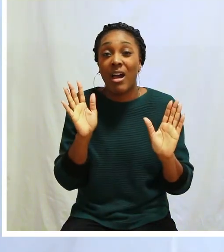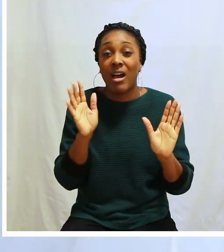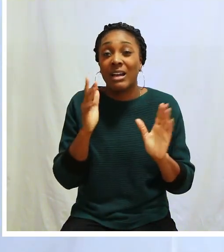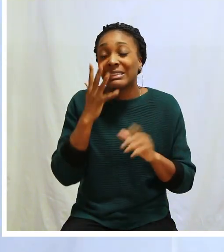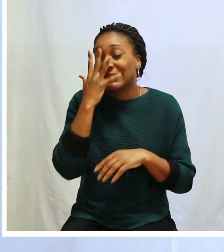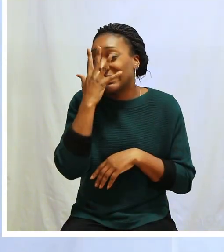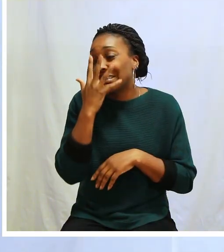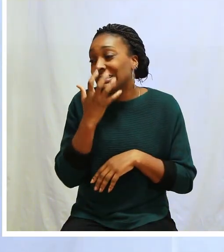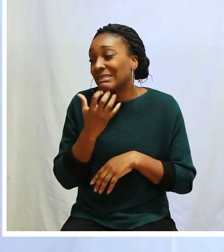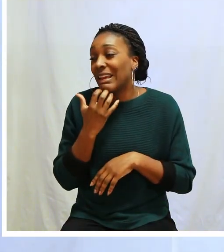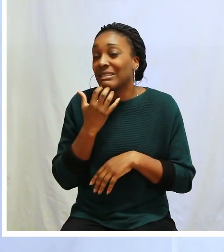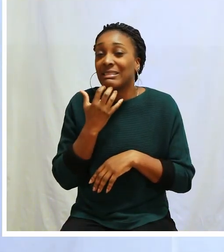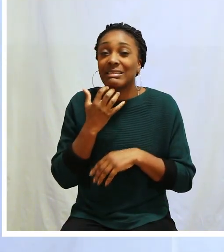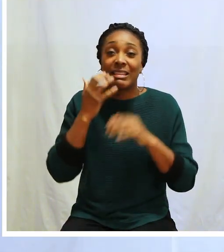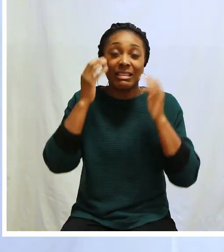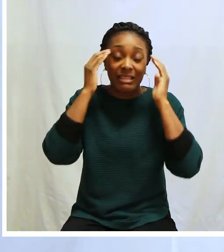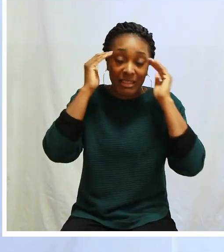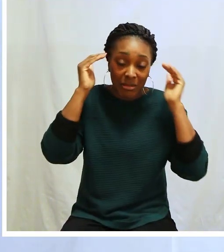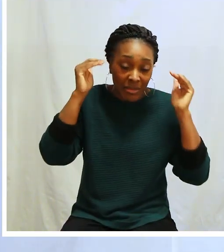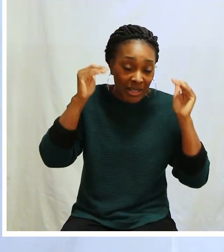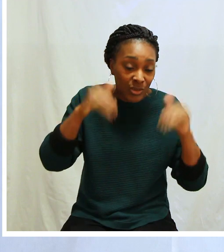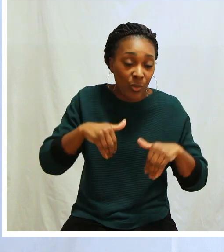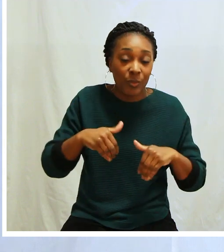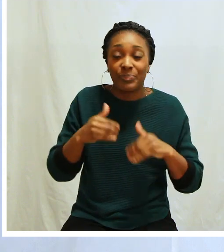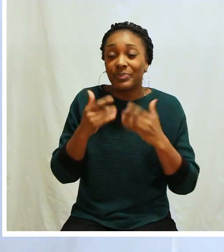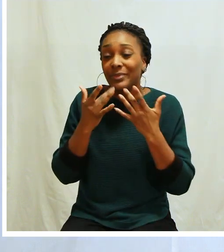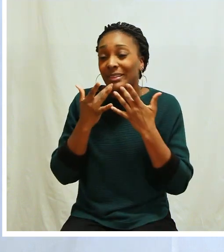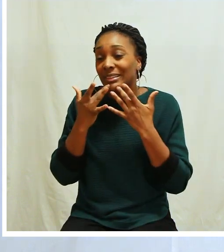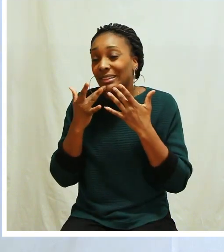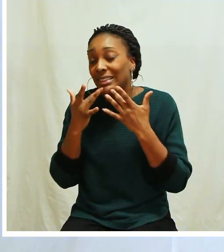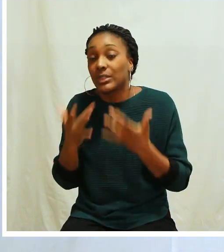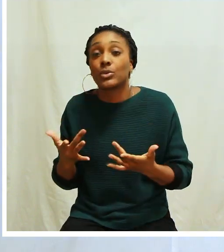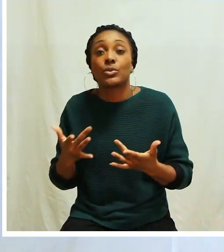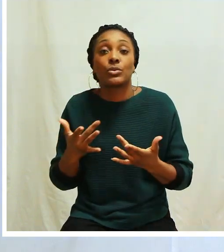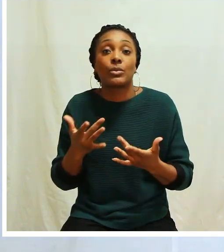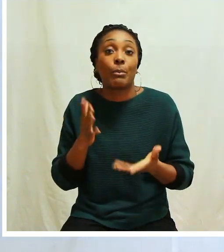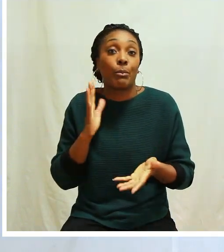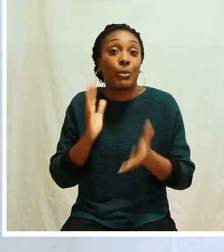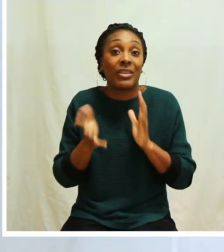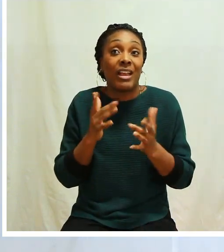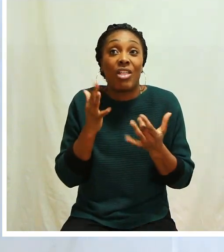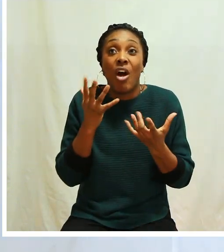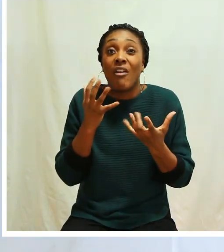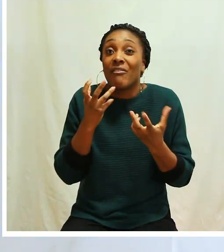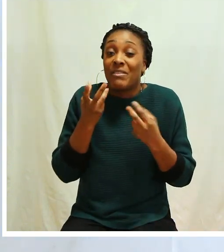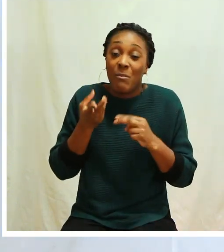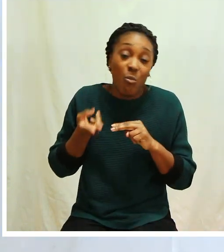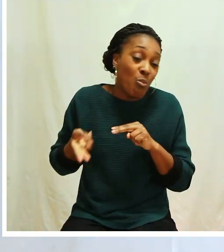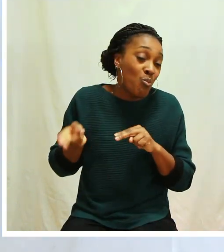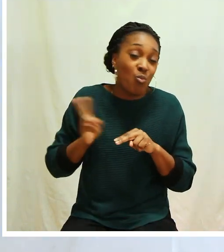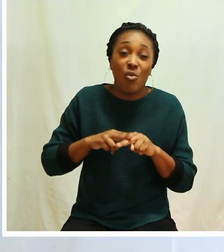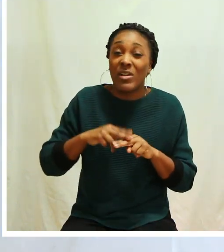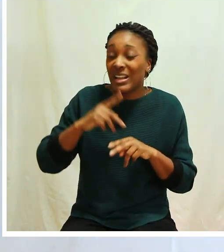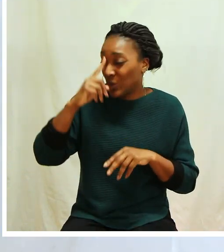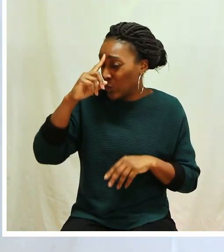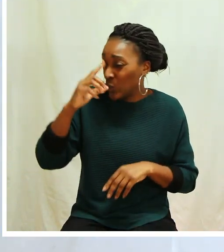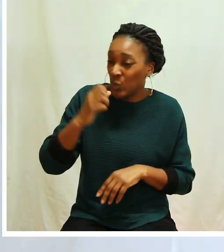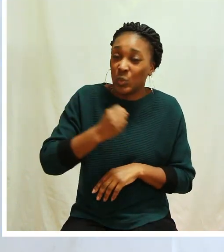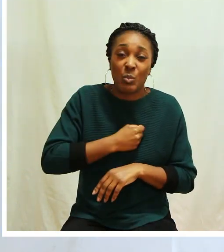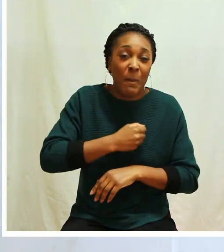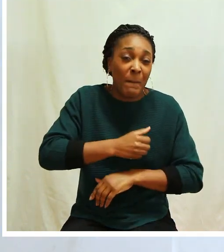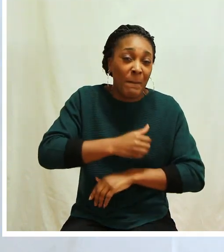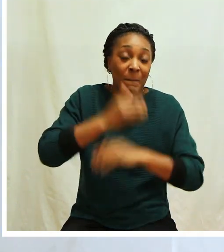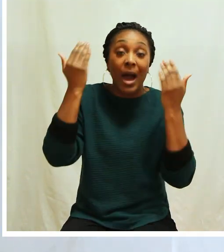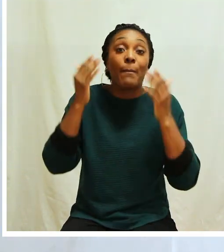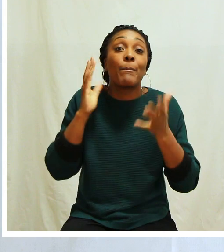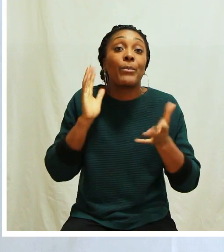la tristesse, la dépression, la déception, et peut-être l'envie même de se suicider parfois parce qu'on en a tellement ras-le-bol. Et peut-être